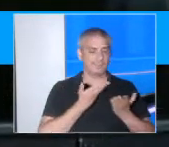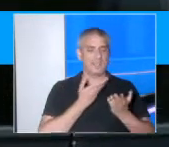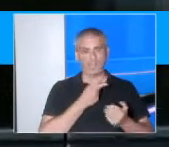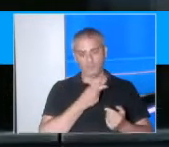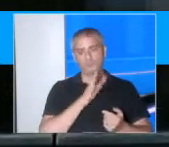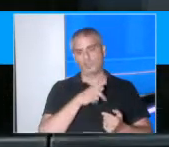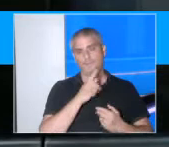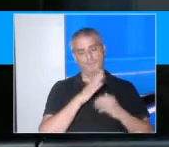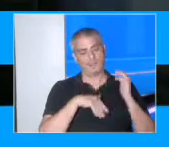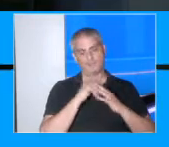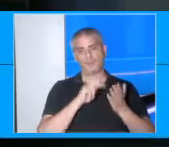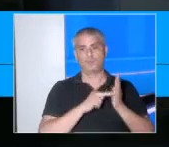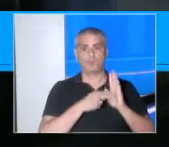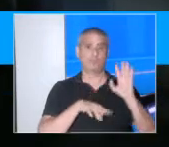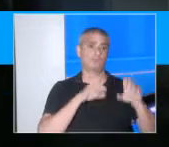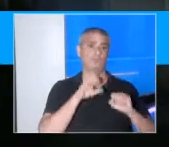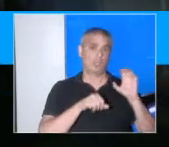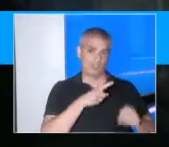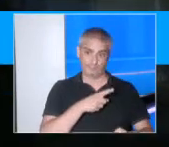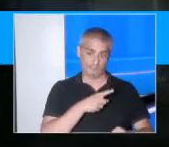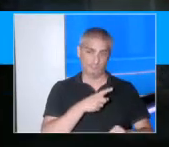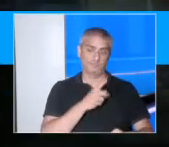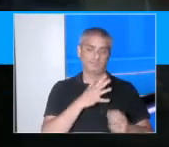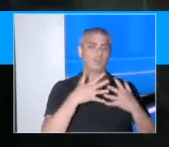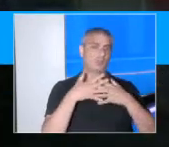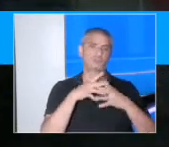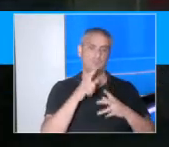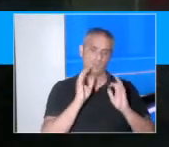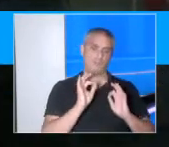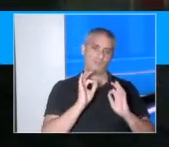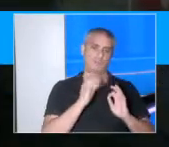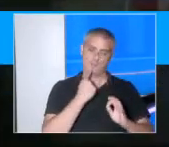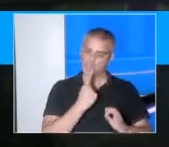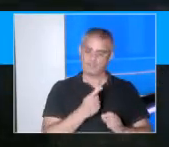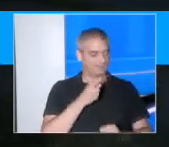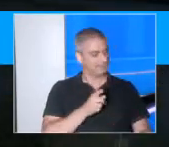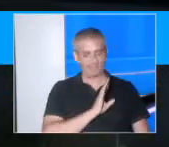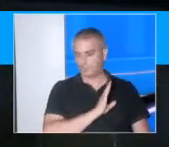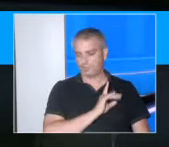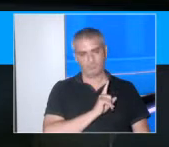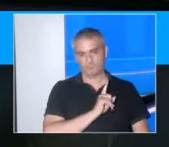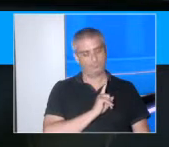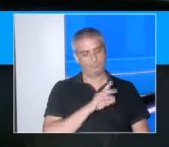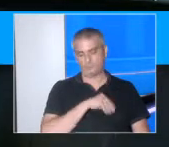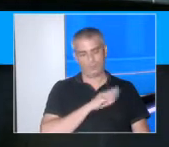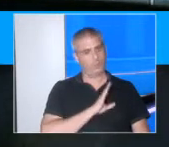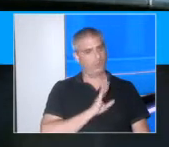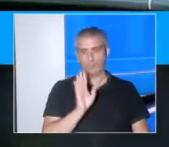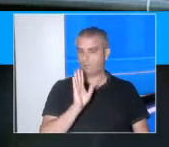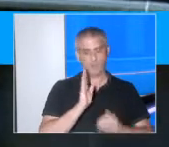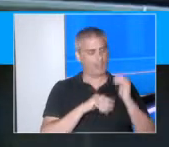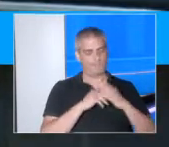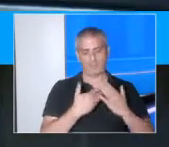התייחסות לבנייה המתוכננת בשטחים, ושארצות הברית באמת יבהיר שזה לא מקובל עליה